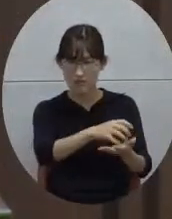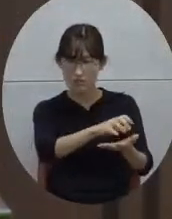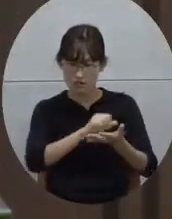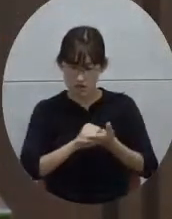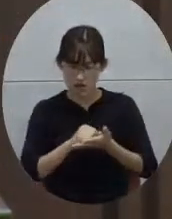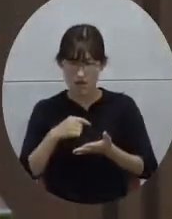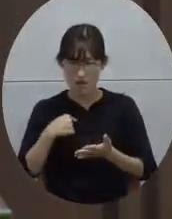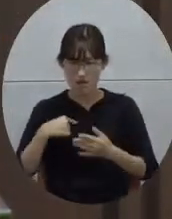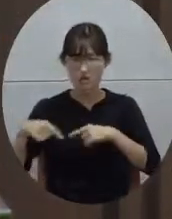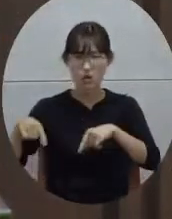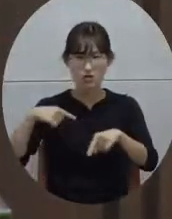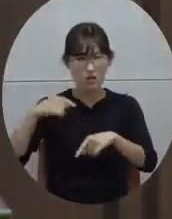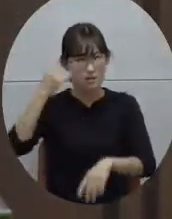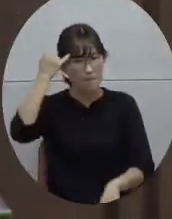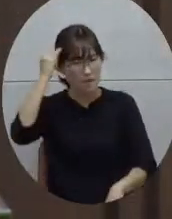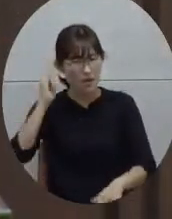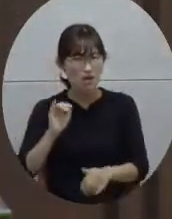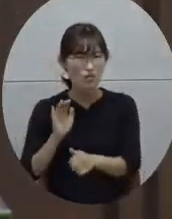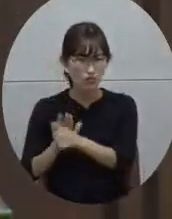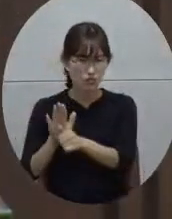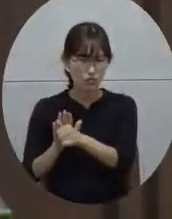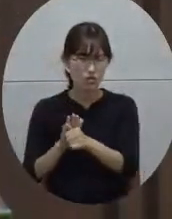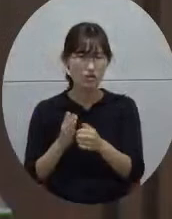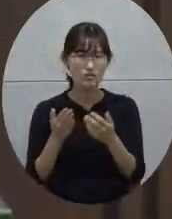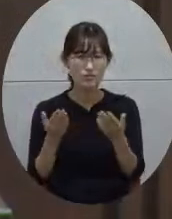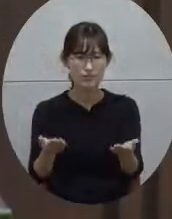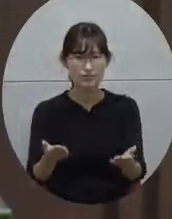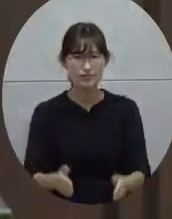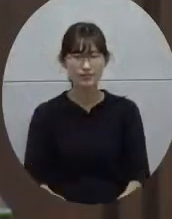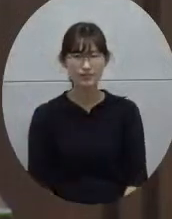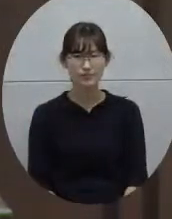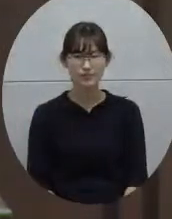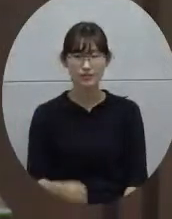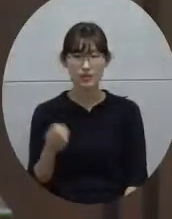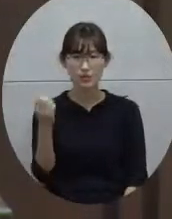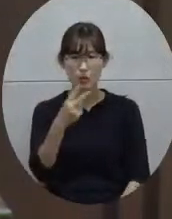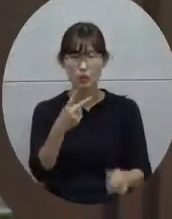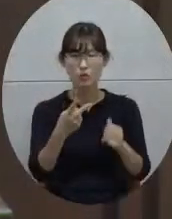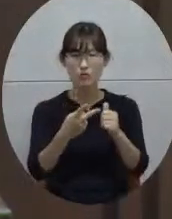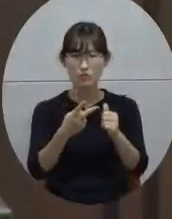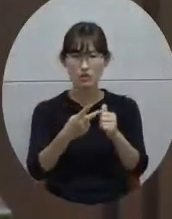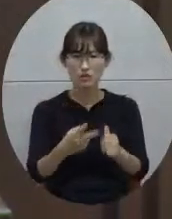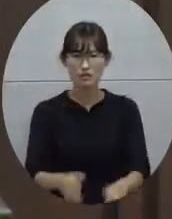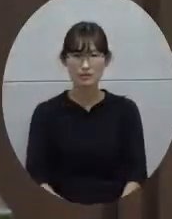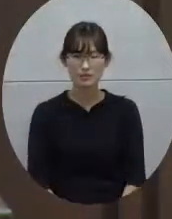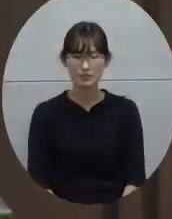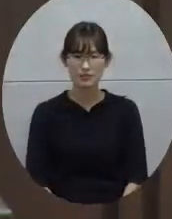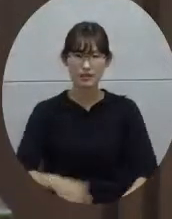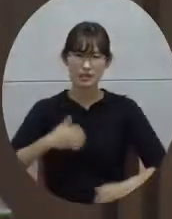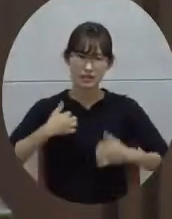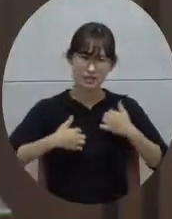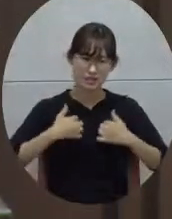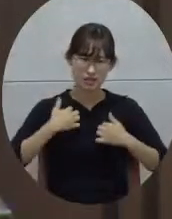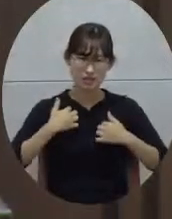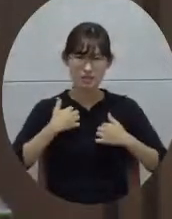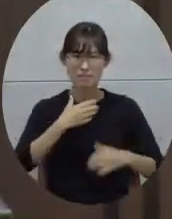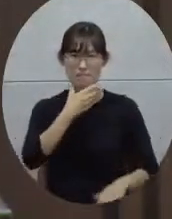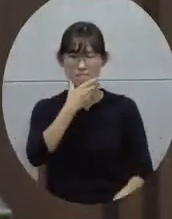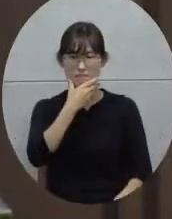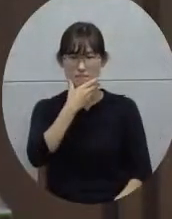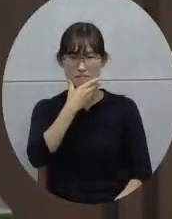가는 노드뚜리 되도록 하겠습니다. 둘째, 즐겁고 살맛나는